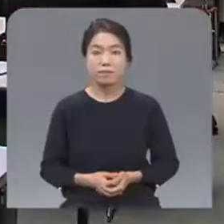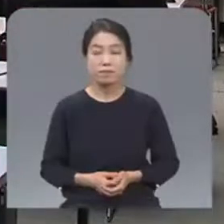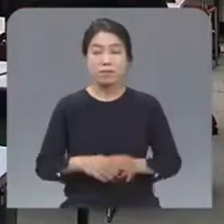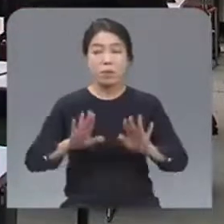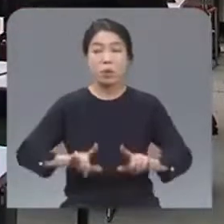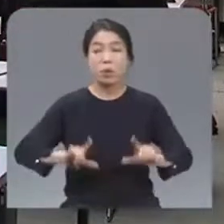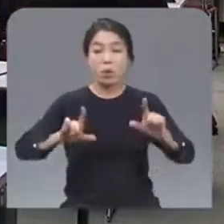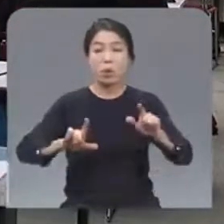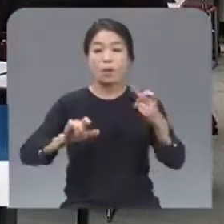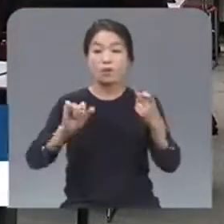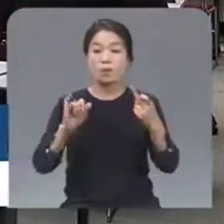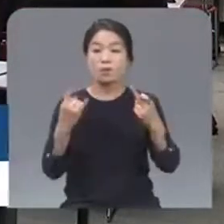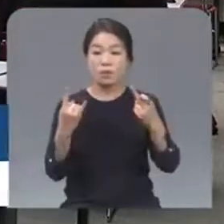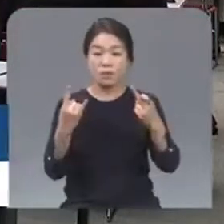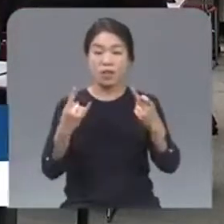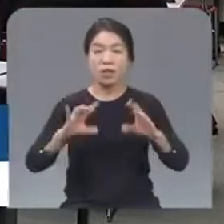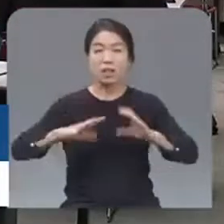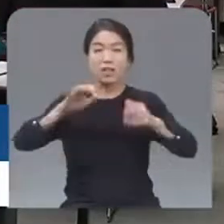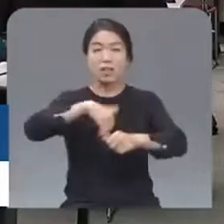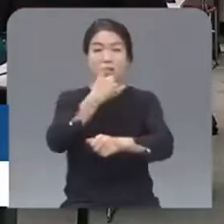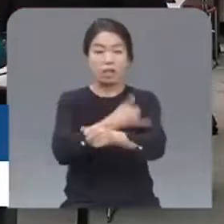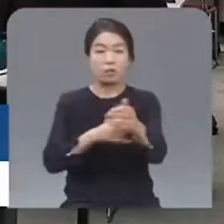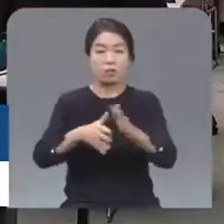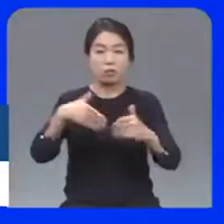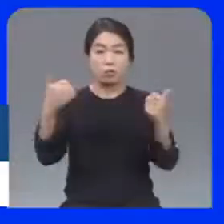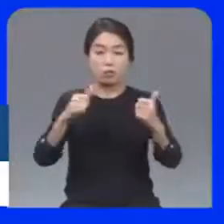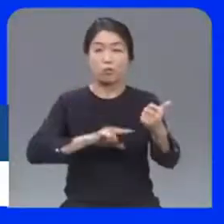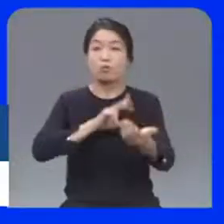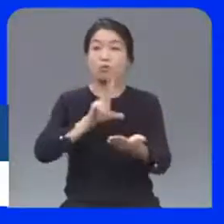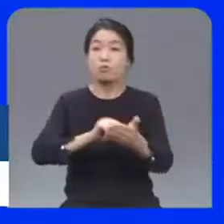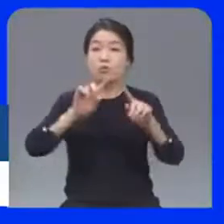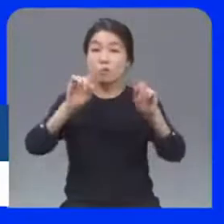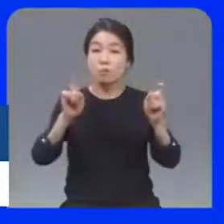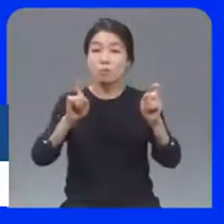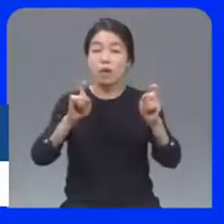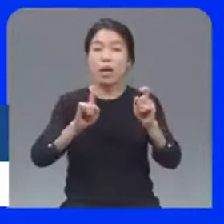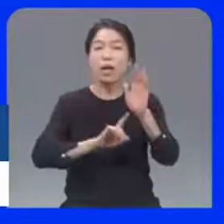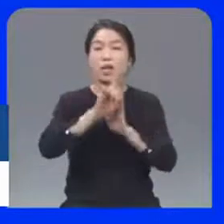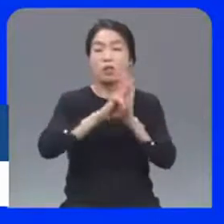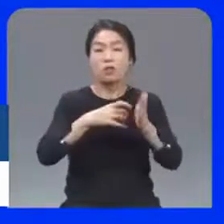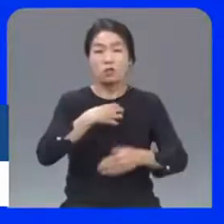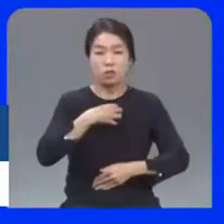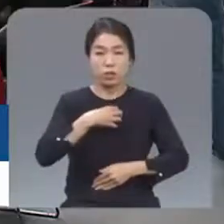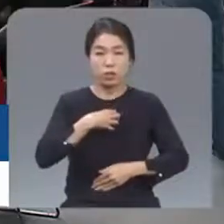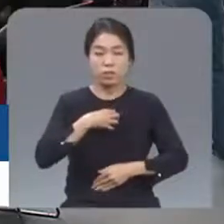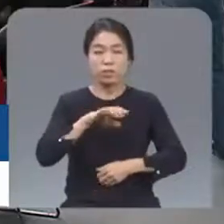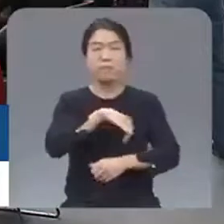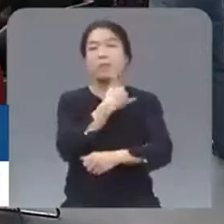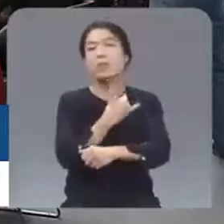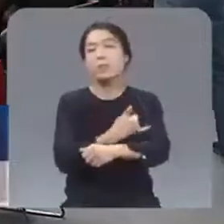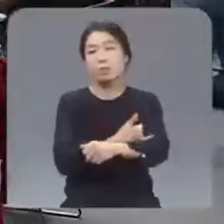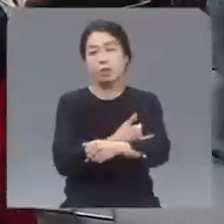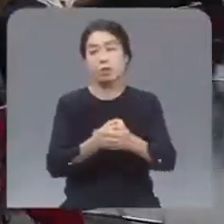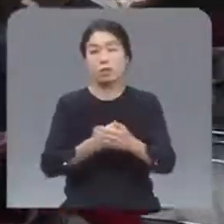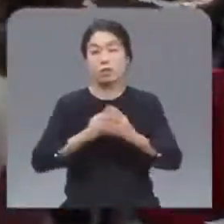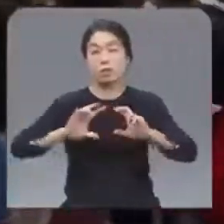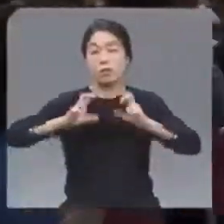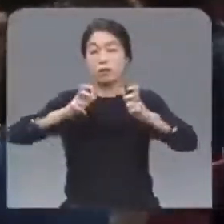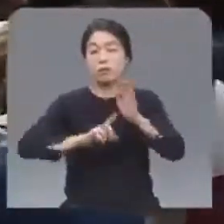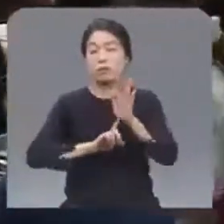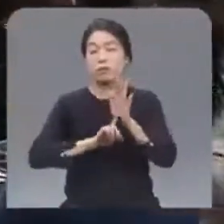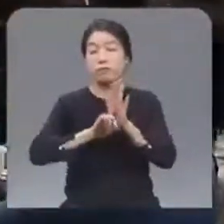올해로 12회를 맞은 세계인권도시 포럼의 주제는 기후위기와 인권입니다 지구온도